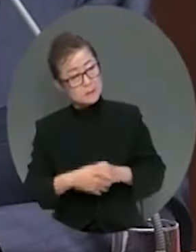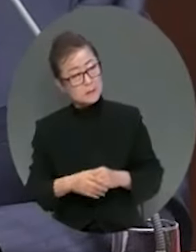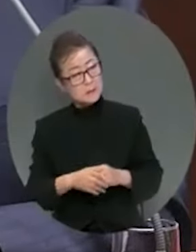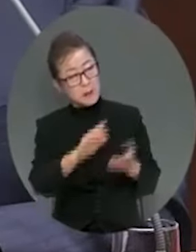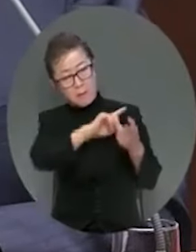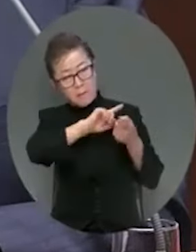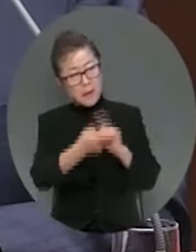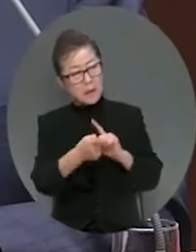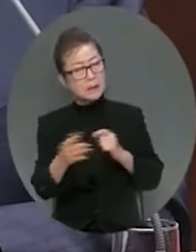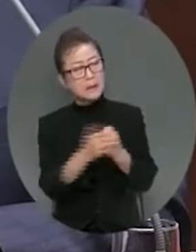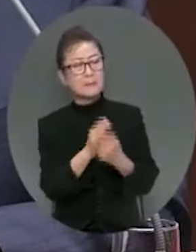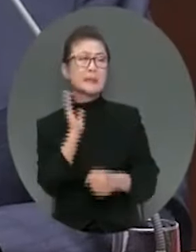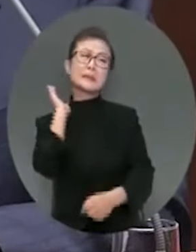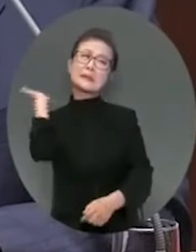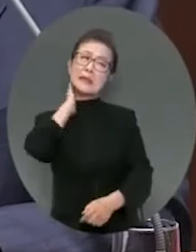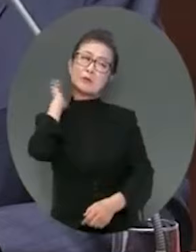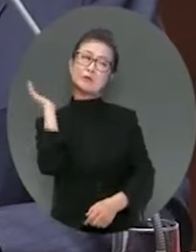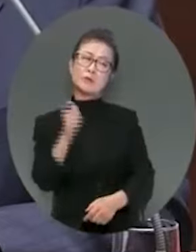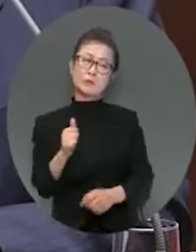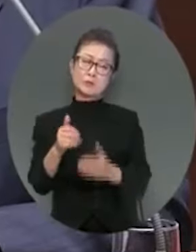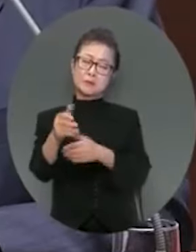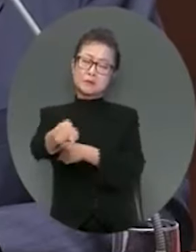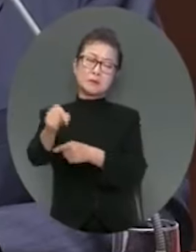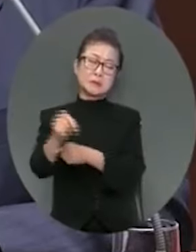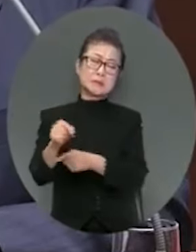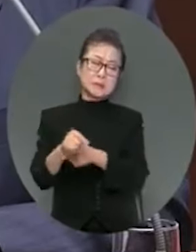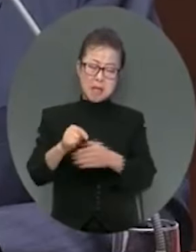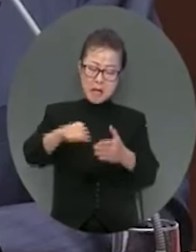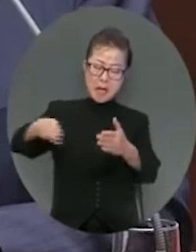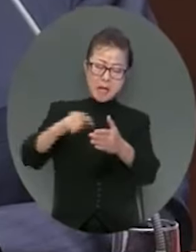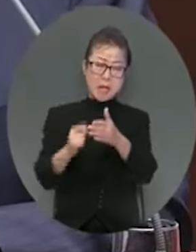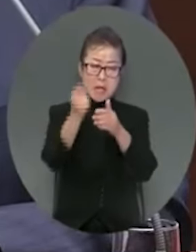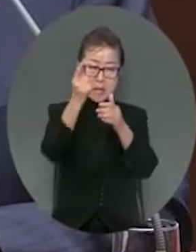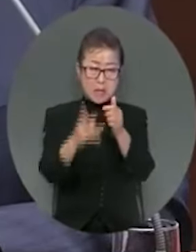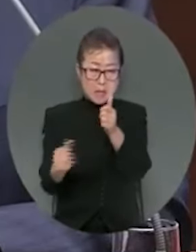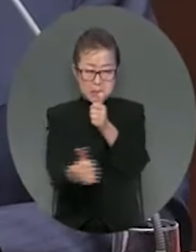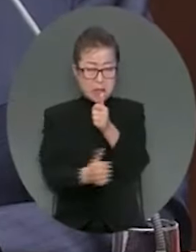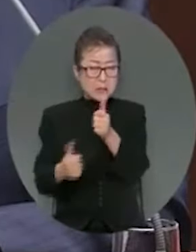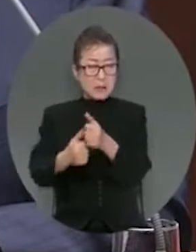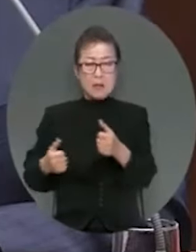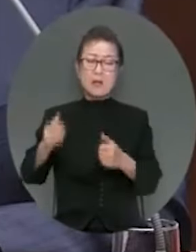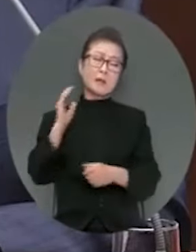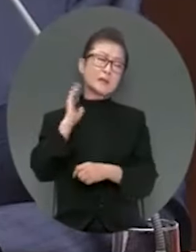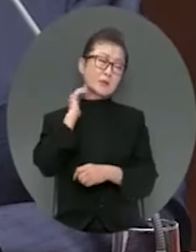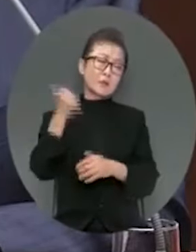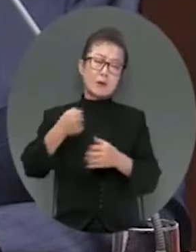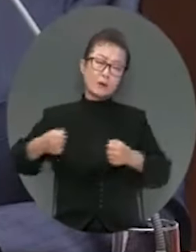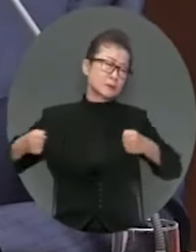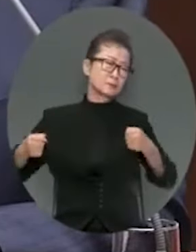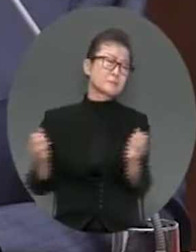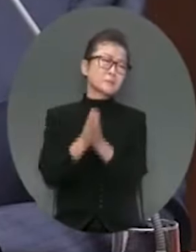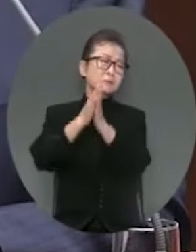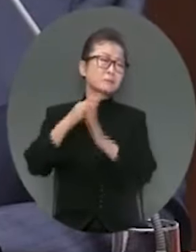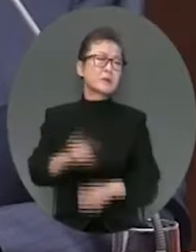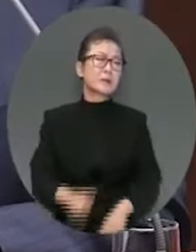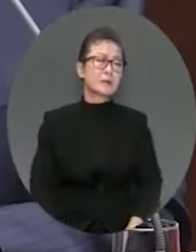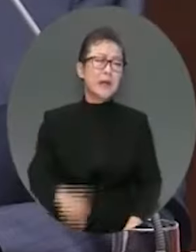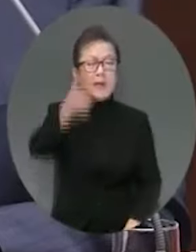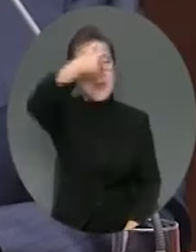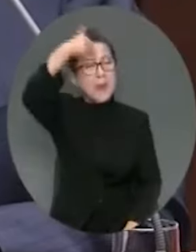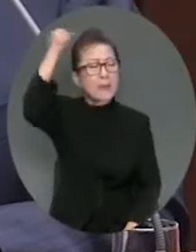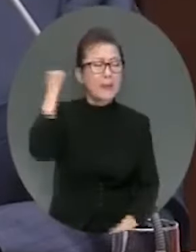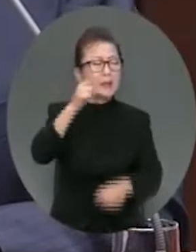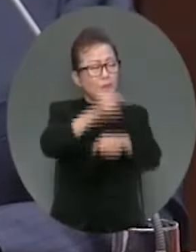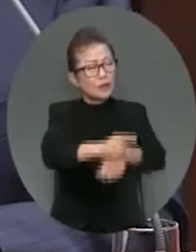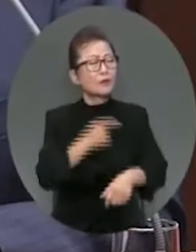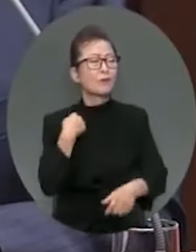대통령실과 내각과 국회가 충돌하고 있는 거예요. 제발 옛날의 한덕수로 돌아가세요. 의원님 저